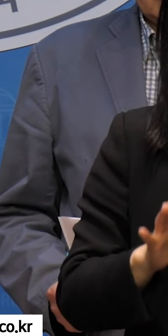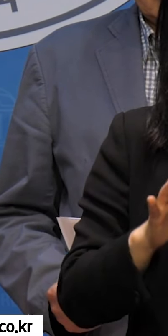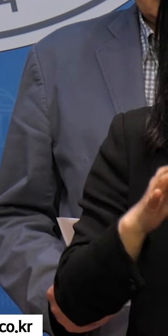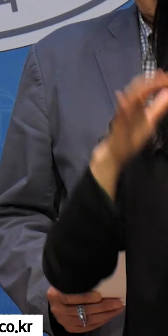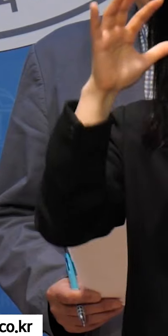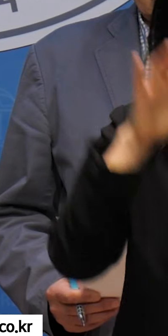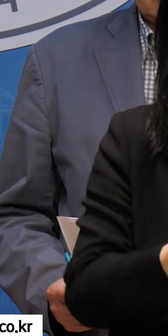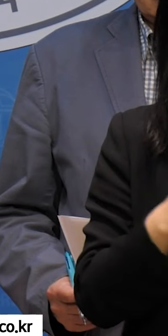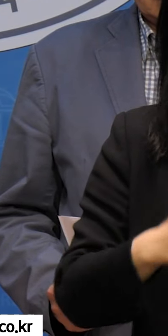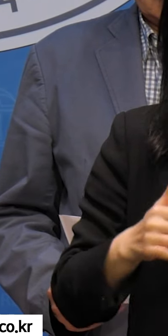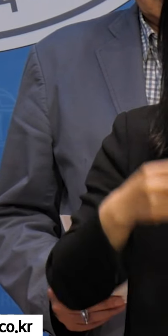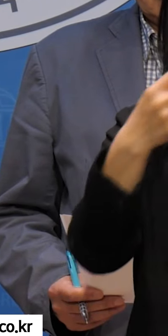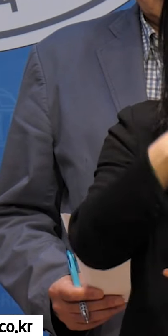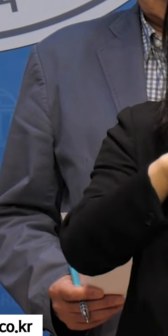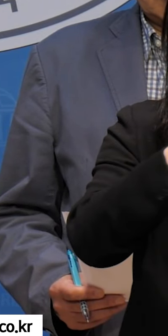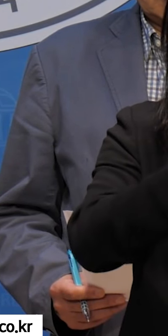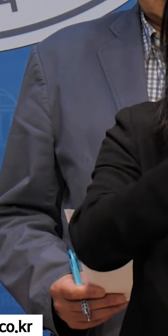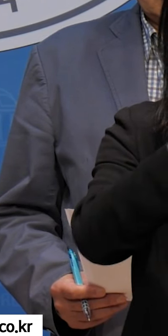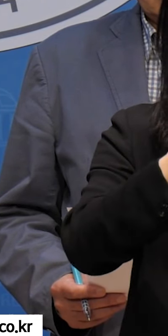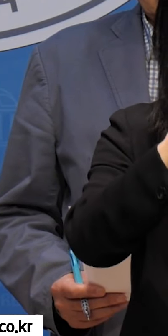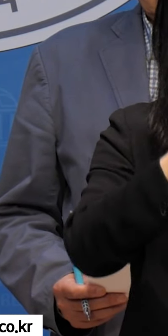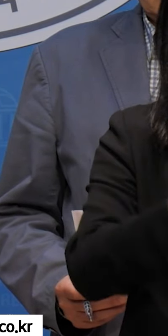출산율이 2023년